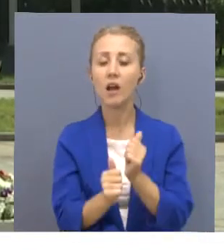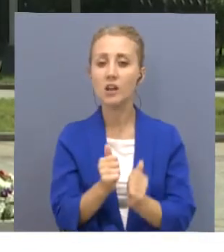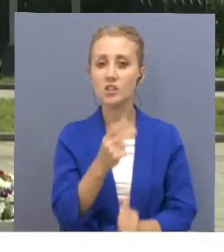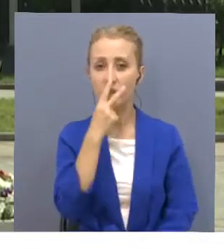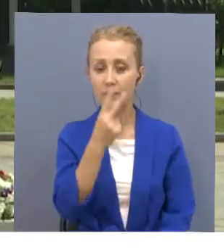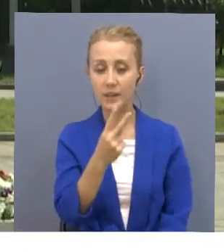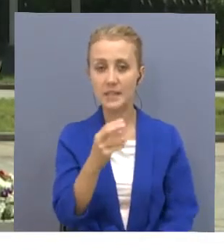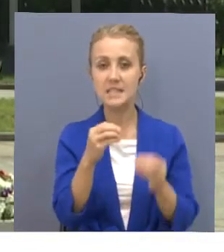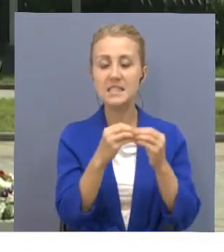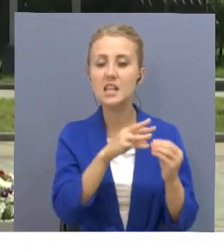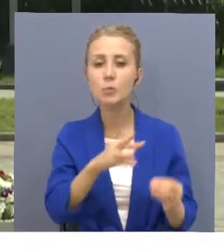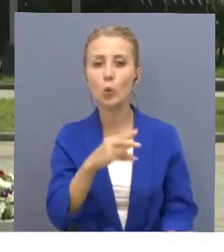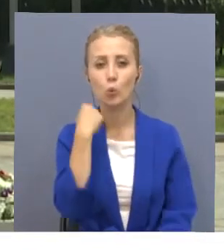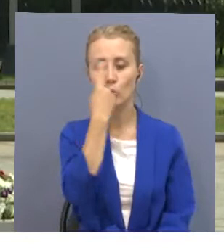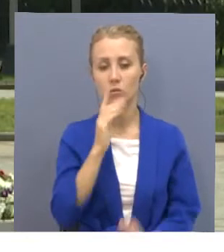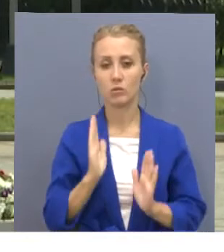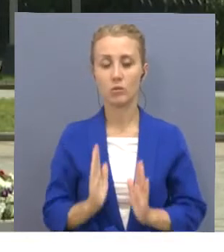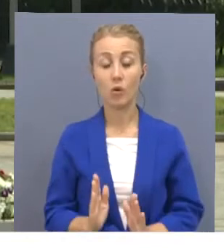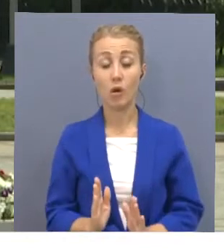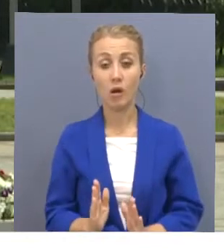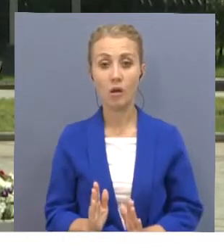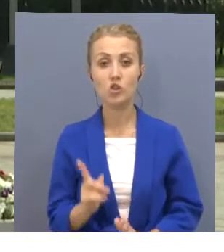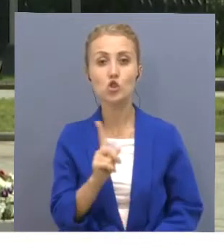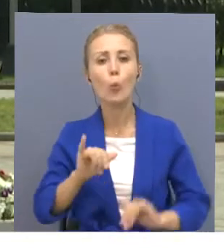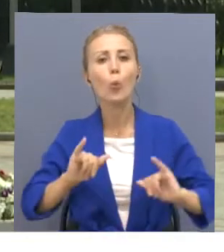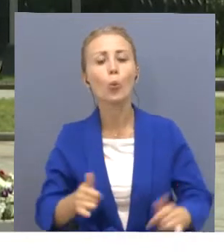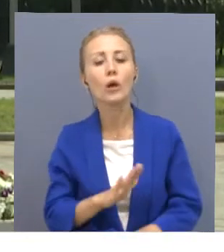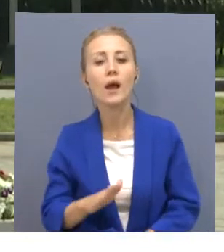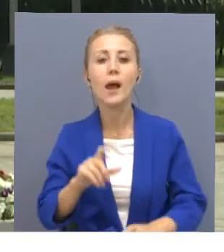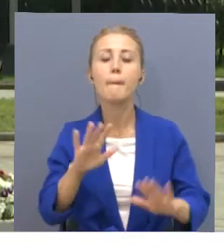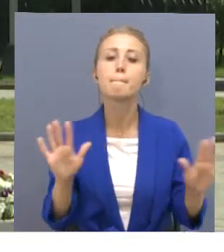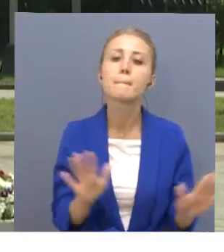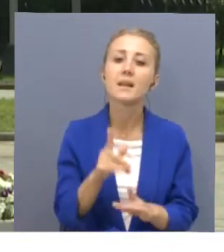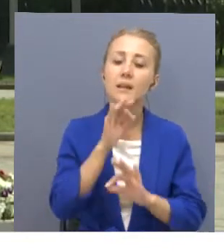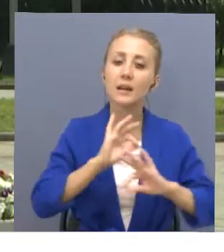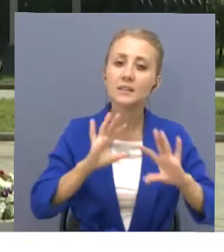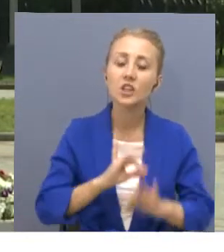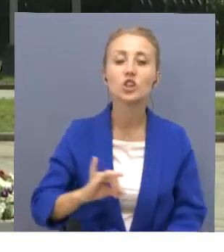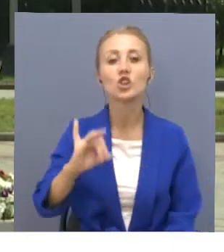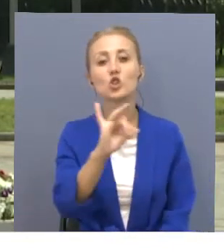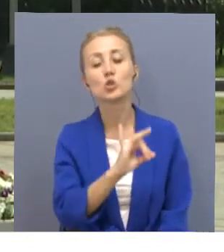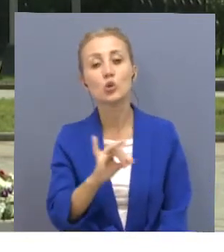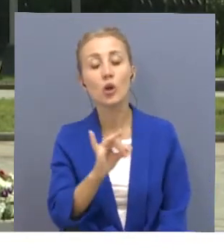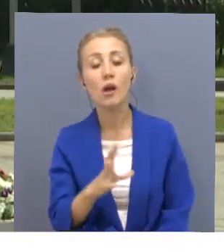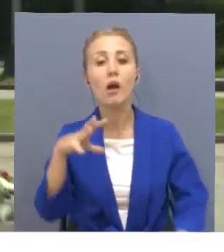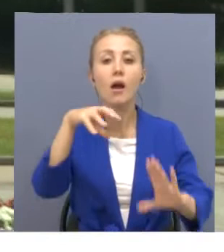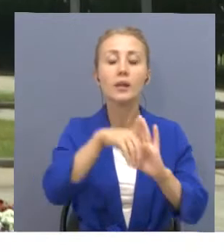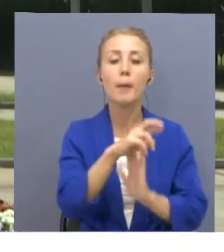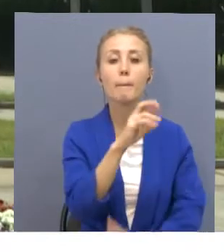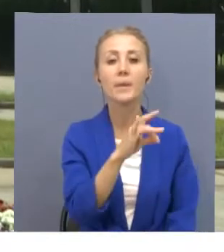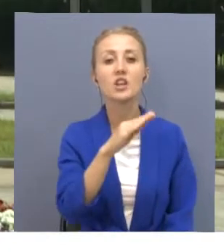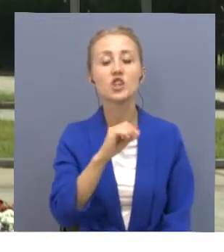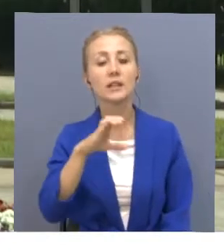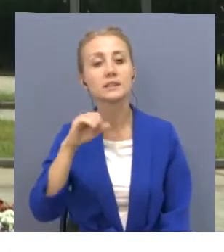минут, чтобы не утомлять публику. За это время исполняется песня, рассказывается история. В перечне не только композиции Биржан Сала